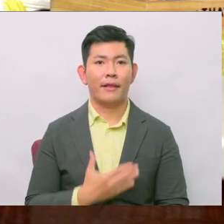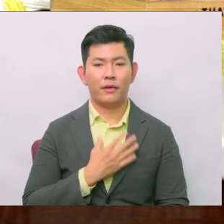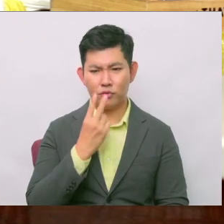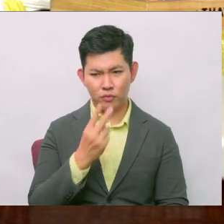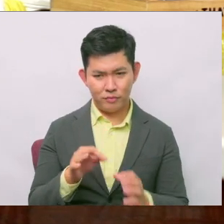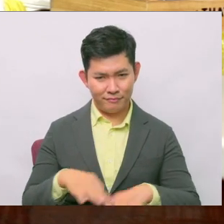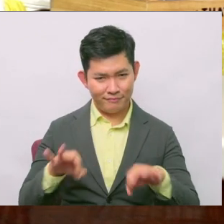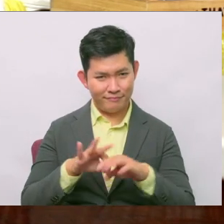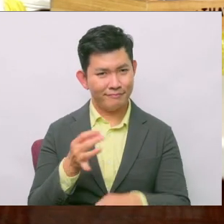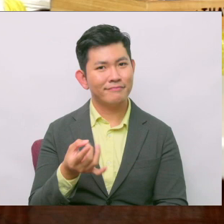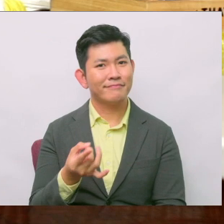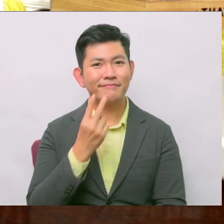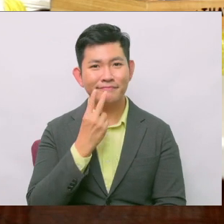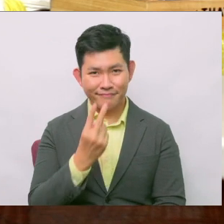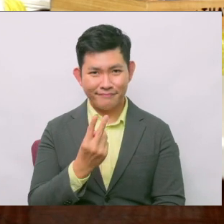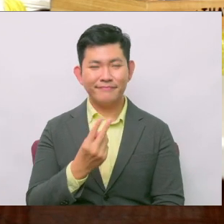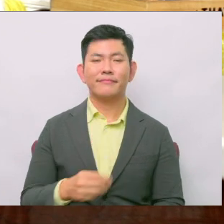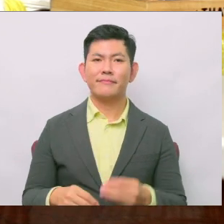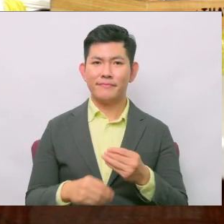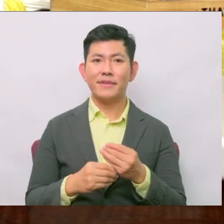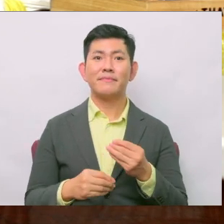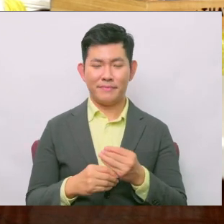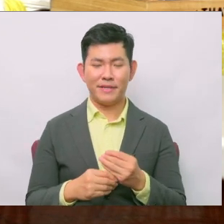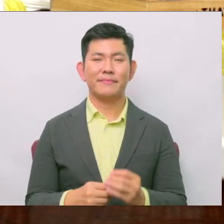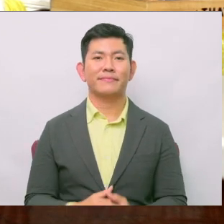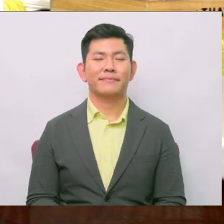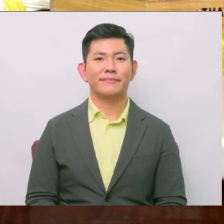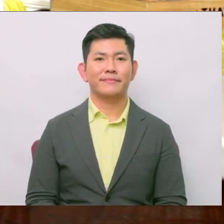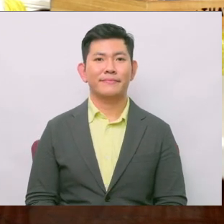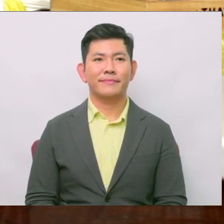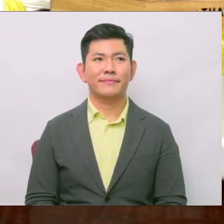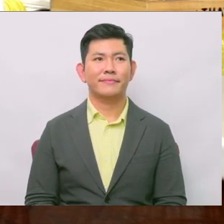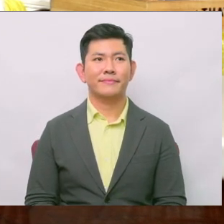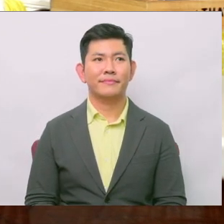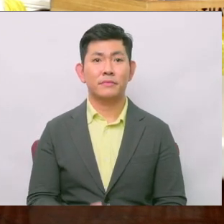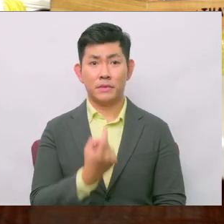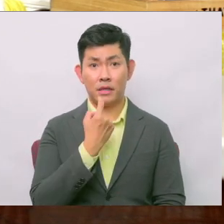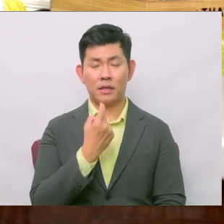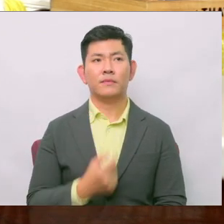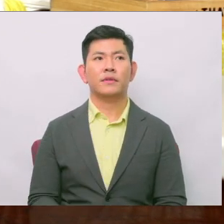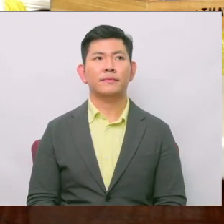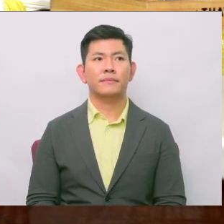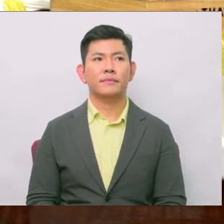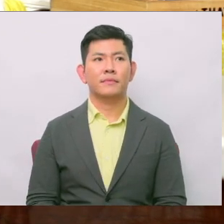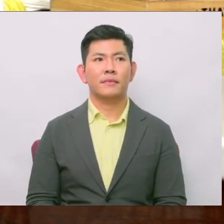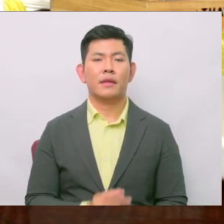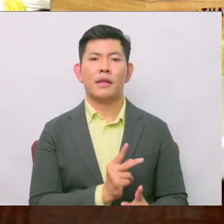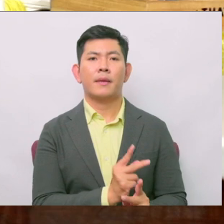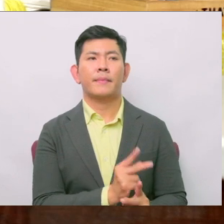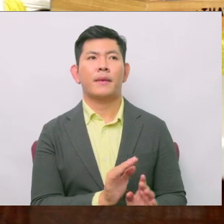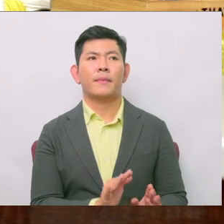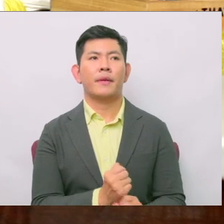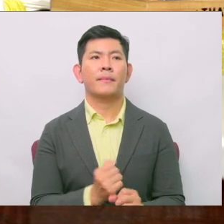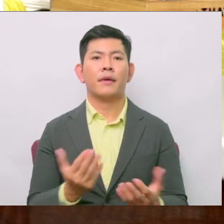างเอกเป็นพระเอกเราก็เพิ่มตัวยาตัวนั้นให้เยอะนะคะ มีคนถามเข้ามาค่ะว่าเราจะเก็บรักษาลูกประคบยังไงค